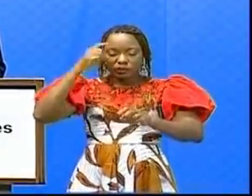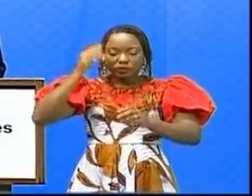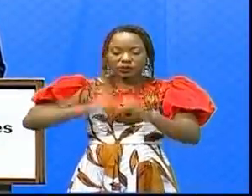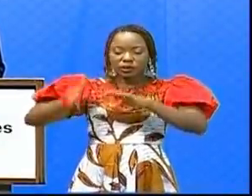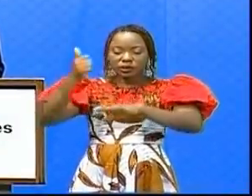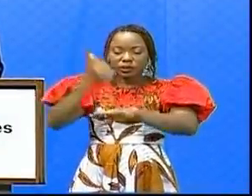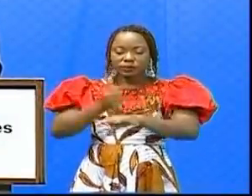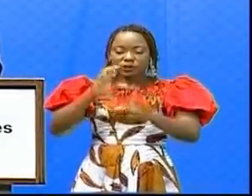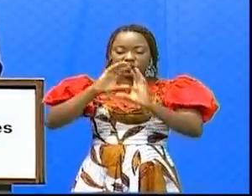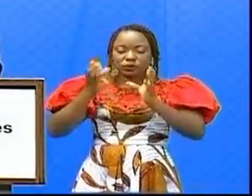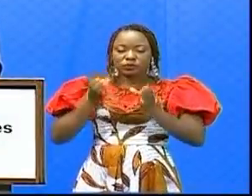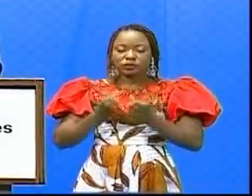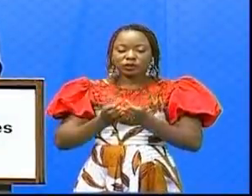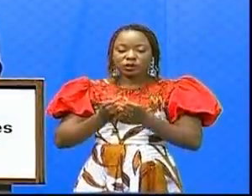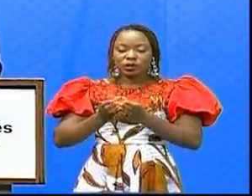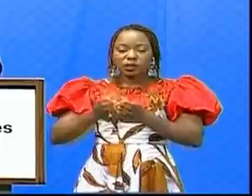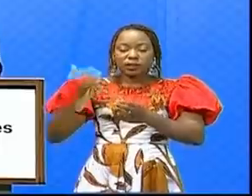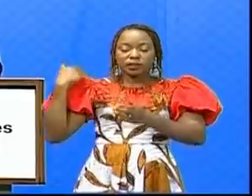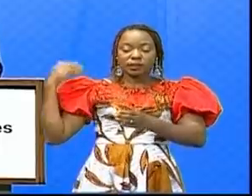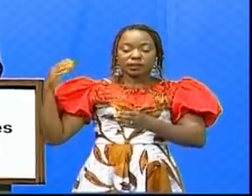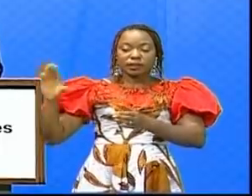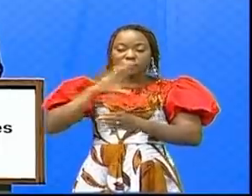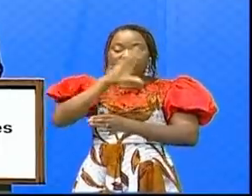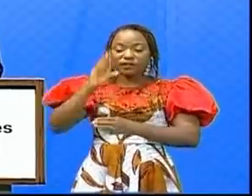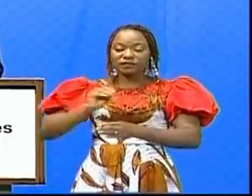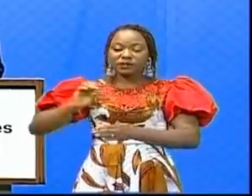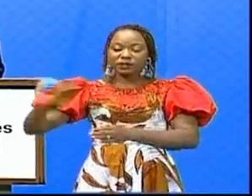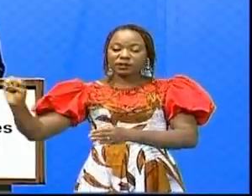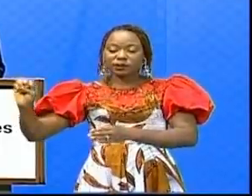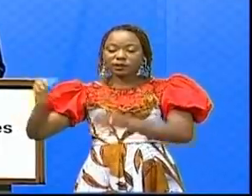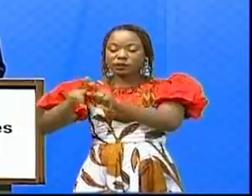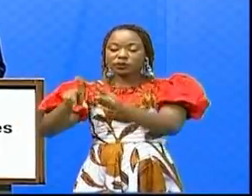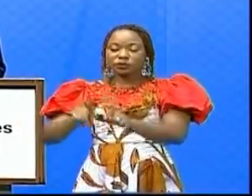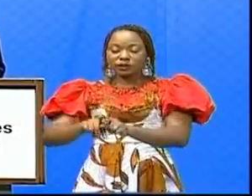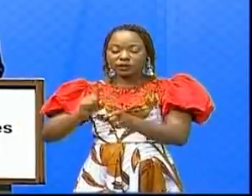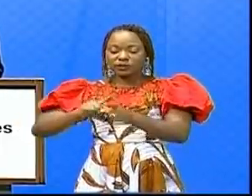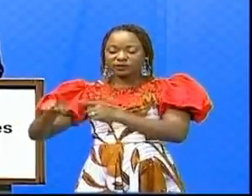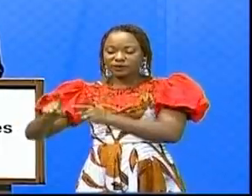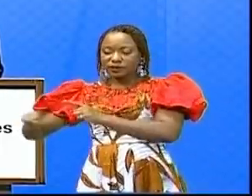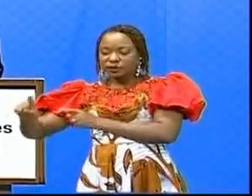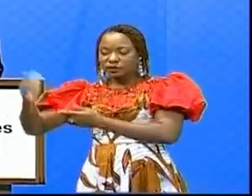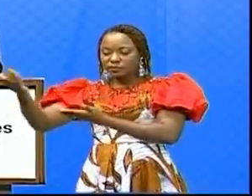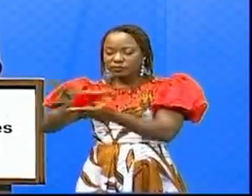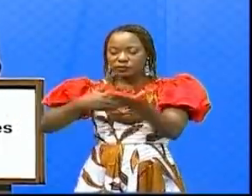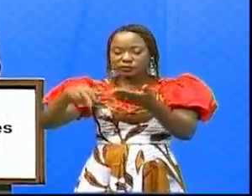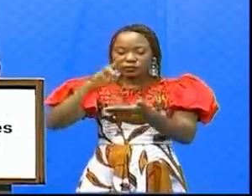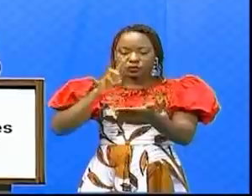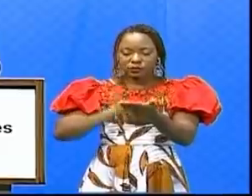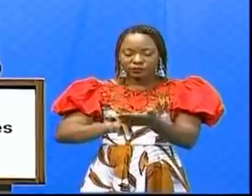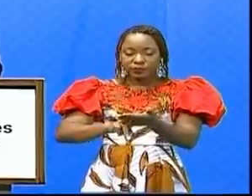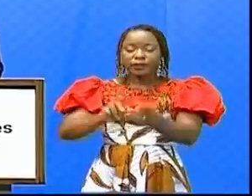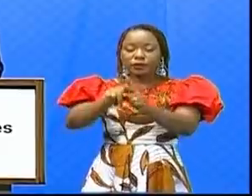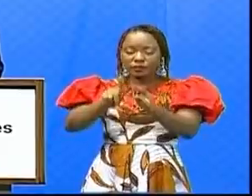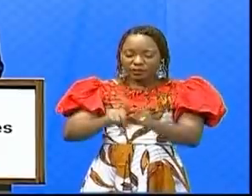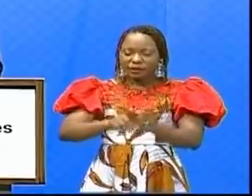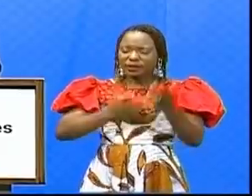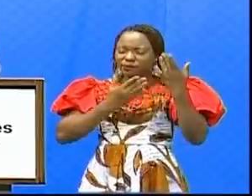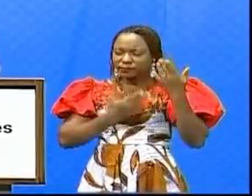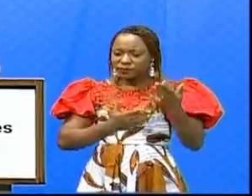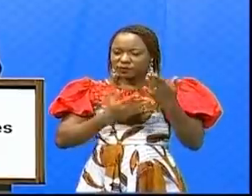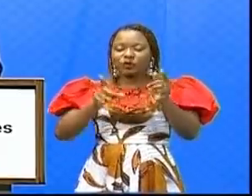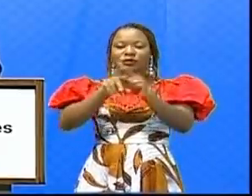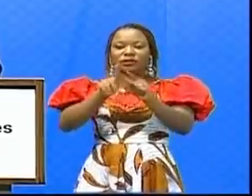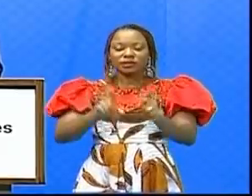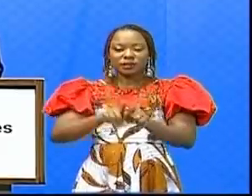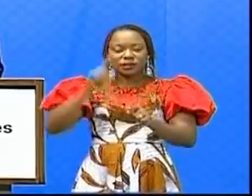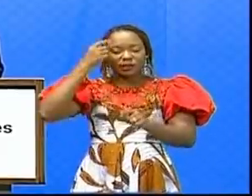de la communauté d'État de l'Afrique de l'Est ainsi que ses différents protocoles. Vu l'intérêt et les enjeux